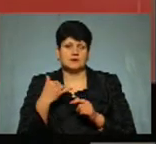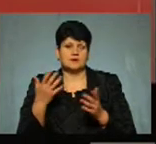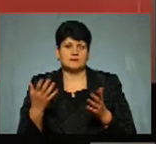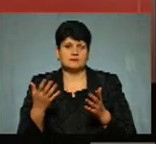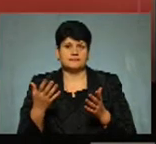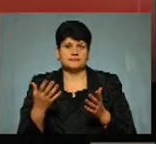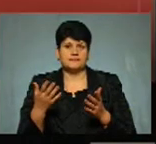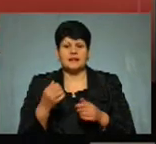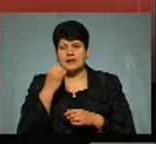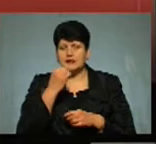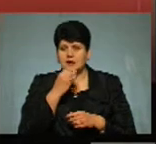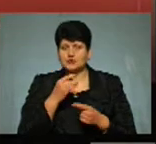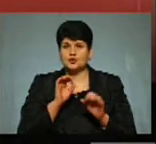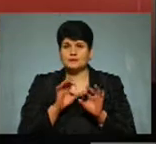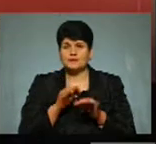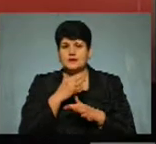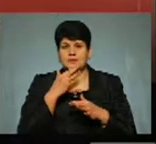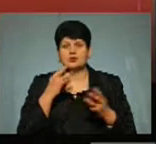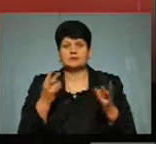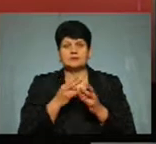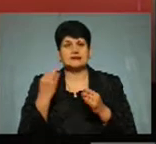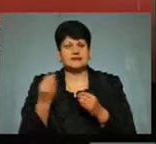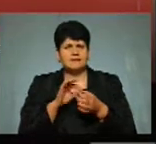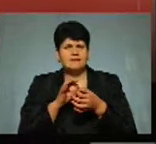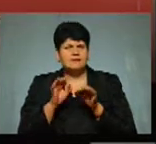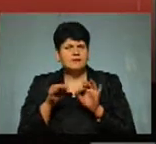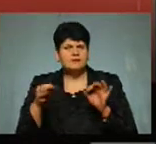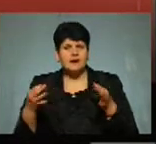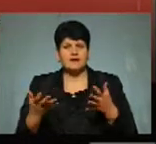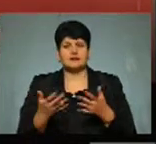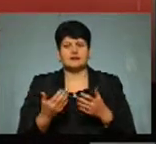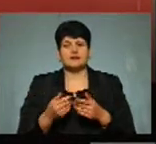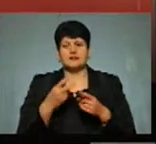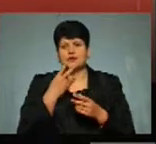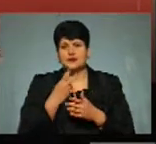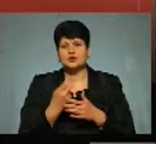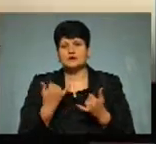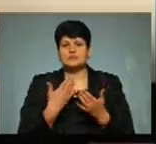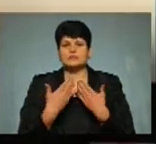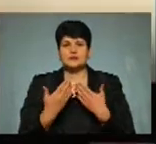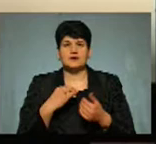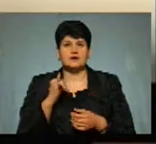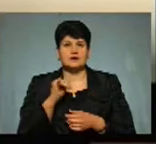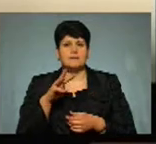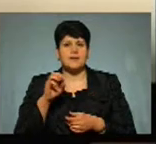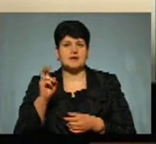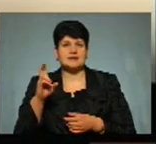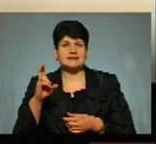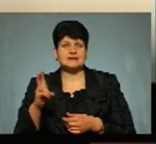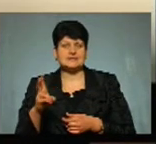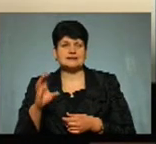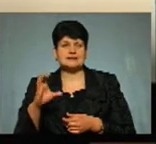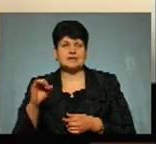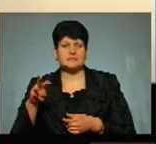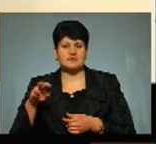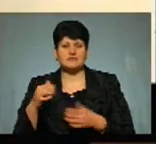ж, я вам дуже дякую, що розповіли нам багато потрібних, цікавих деталей і нововведень. Глядачам нагадаю, сьогодні ми спілкувалися із Ігорем Максимівим, начальником